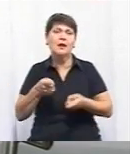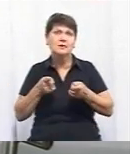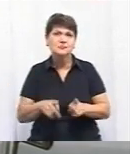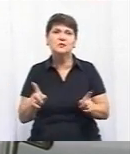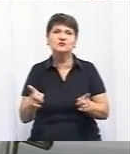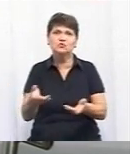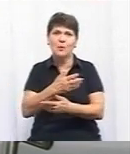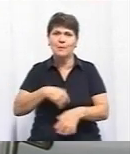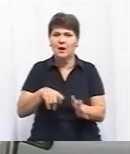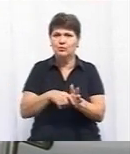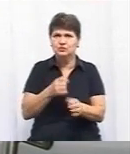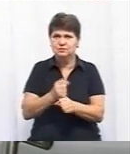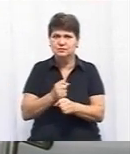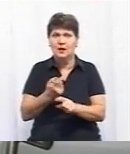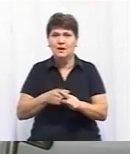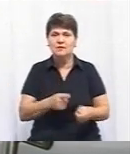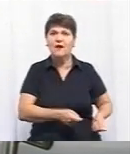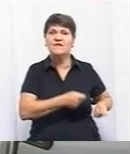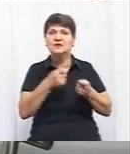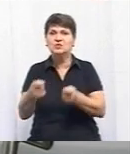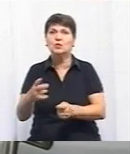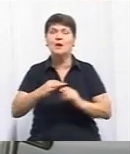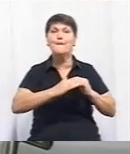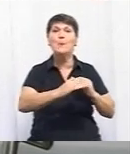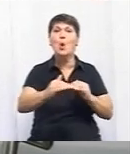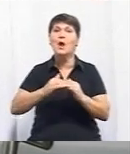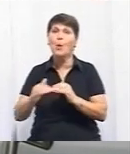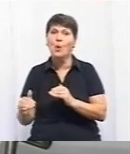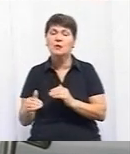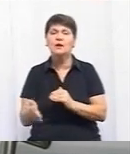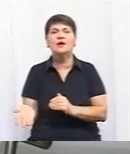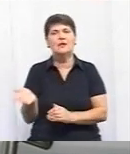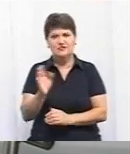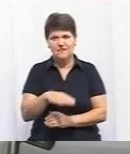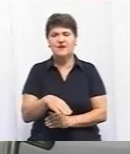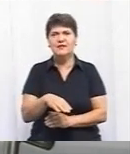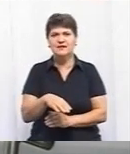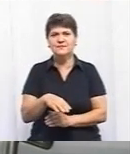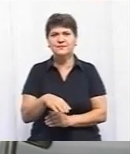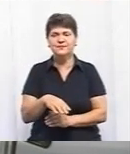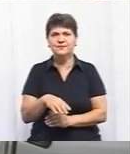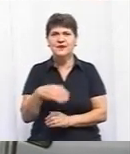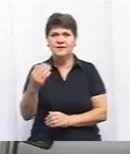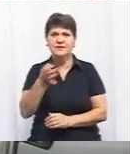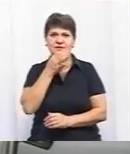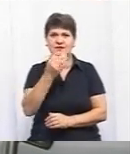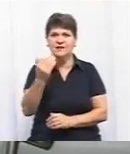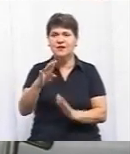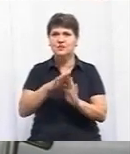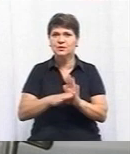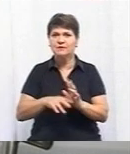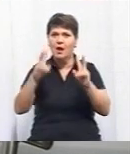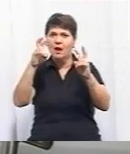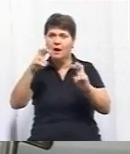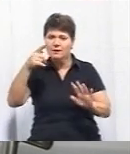всі відходи, вони везуться на полігони. І давайте, от, ви казали, ваша передача аналітична,